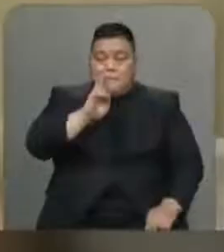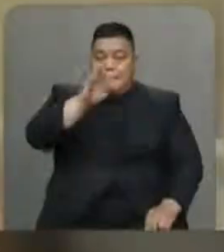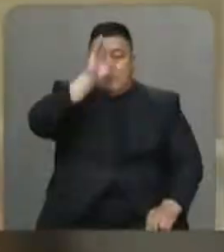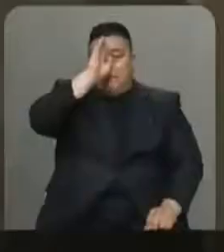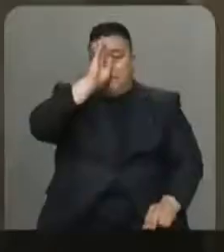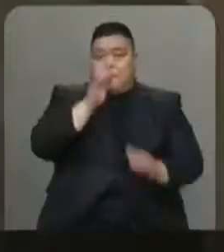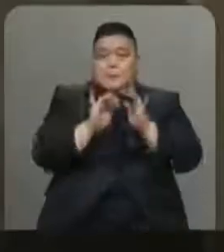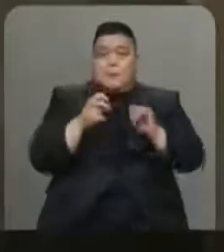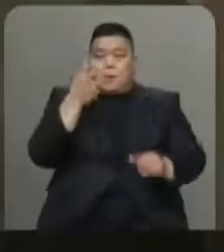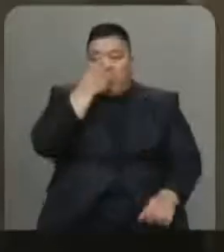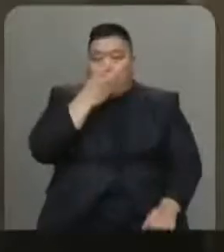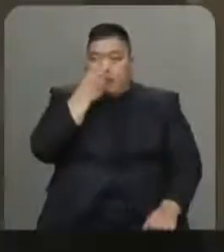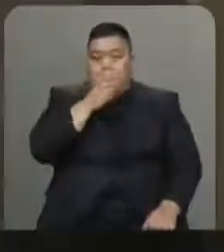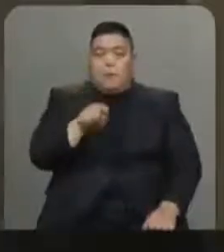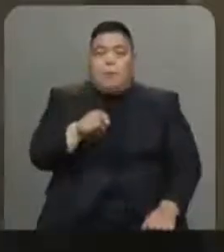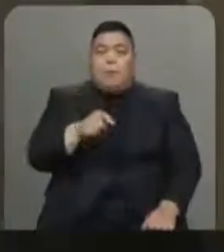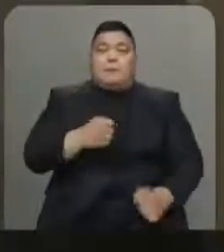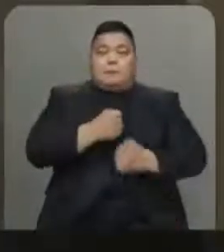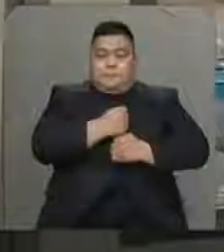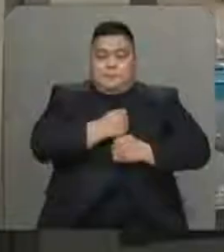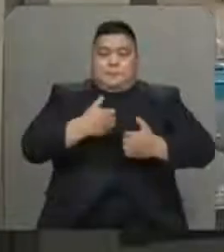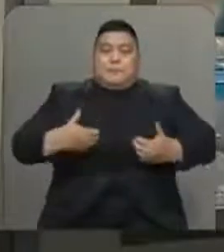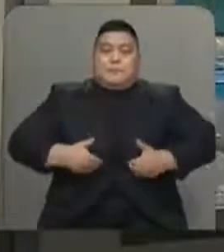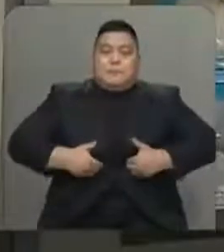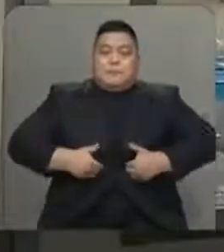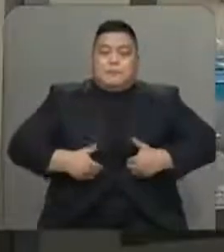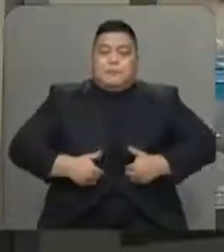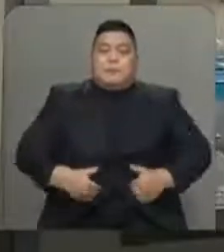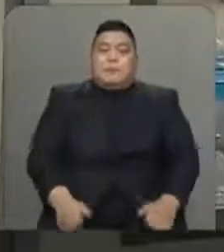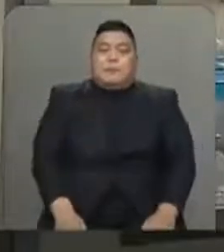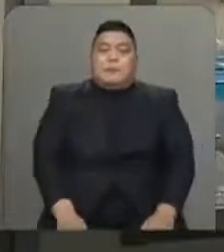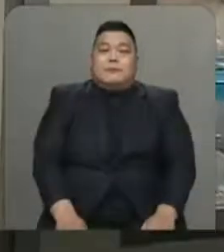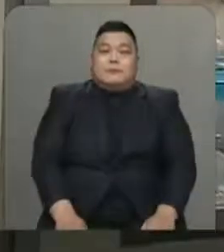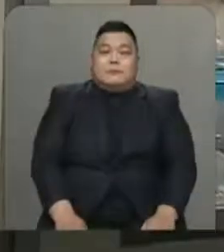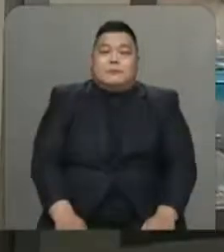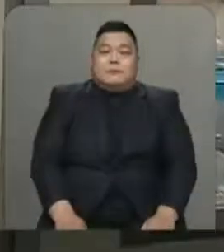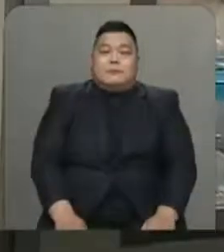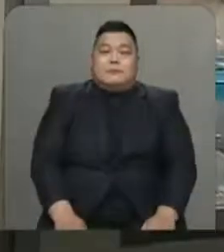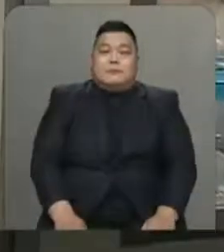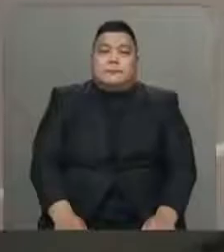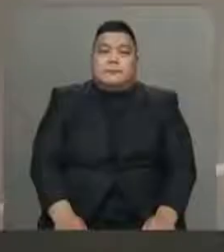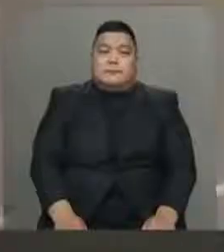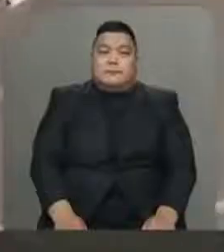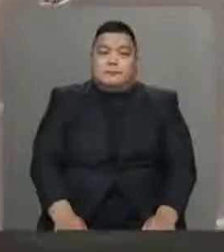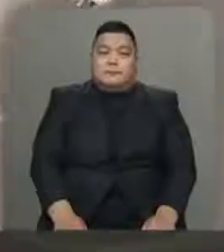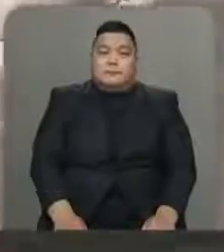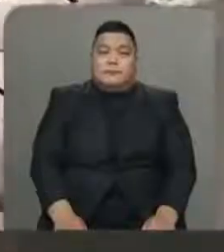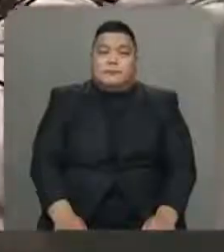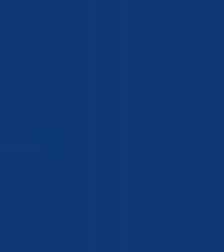수는 없다는 게 방역당국의 설명입니다. 지금까지 KBS 뉴스 강규엽입니다.